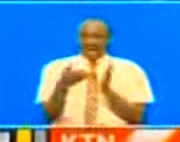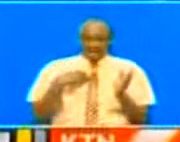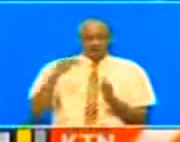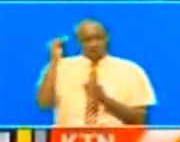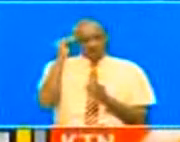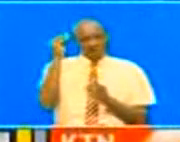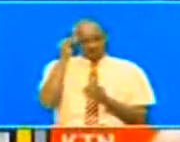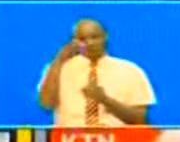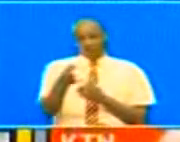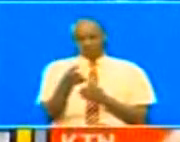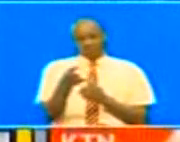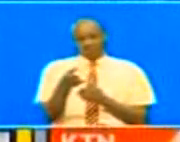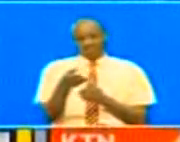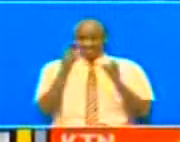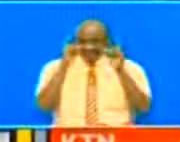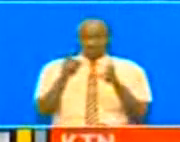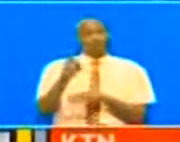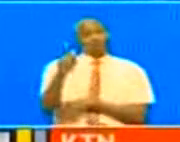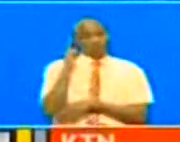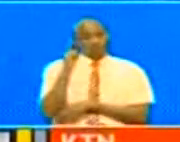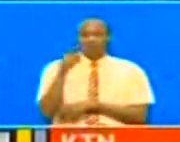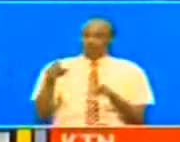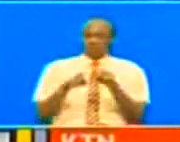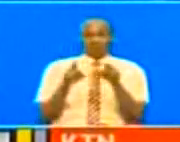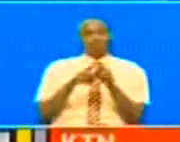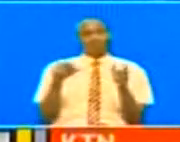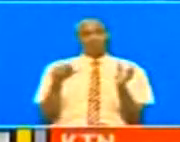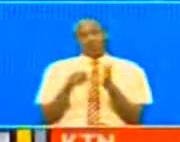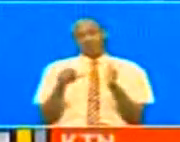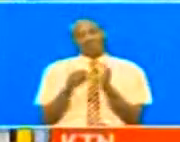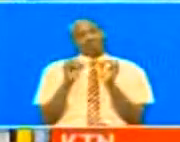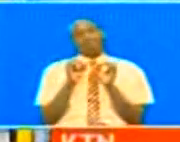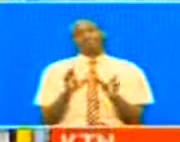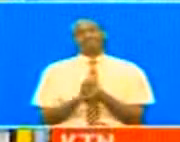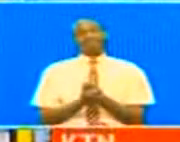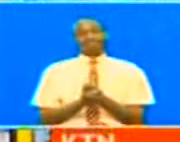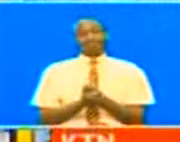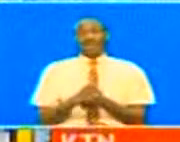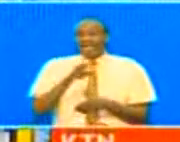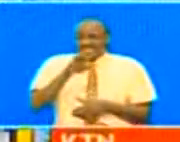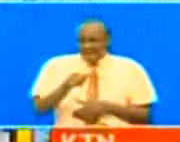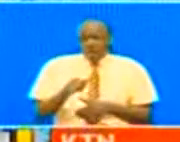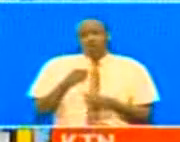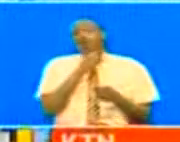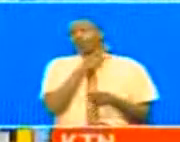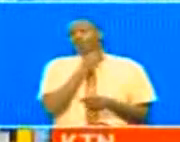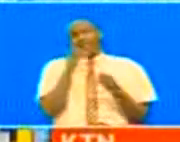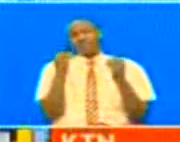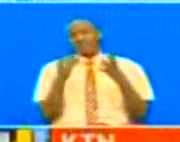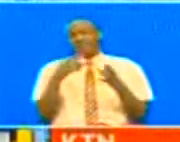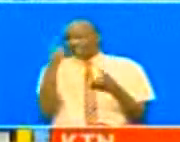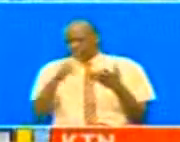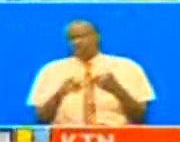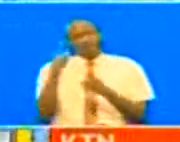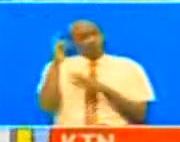of substantive and procedural law is also not sound. Miongoni mwa malalamishi dhidi ya mahakimu ya